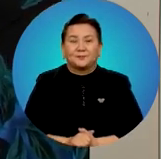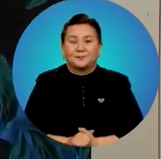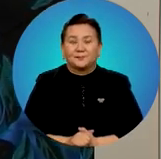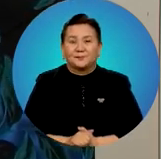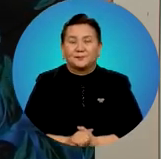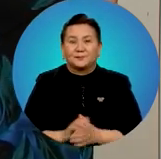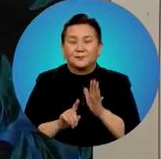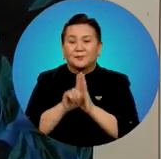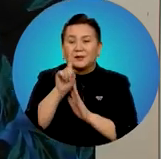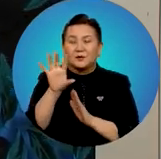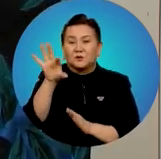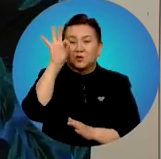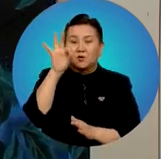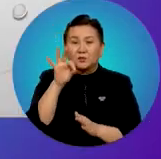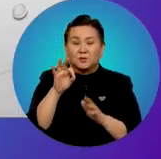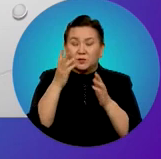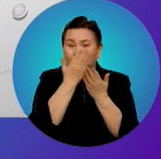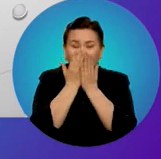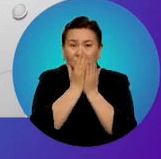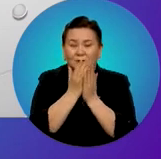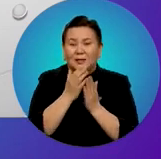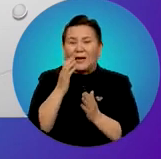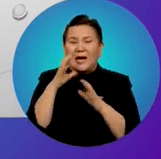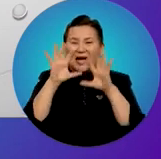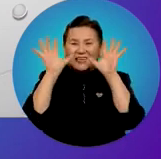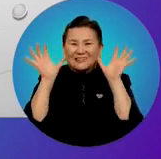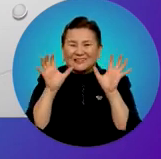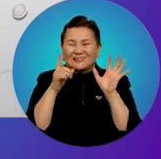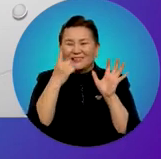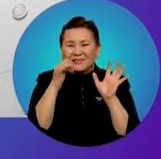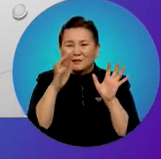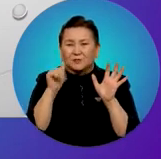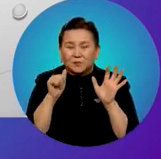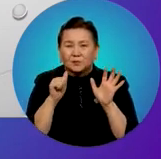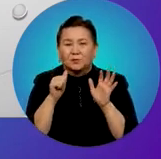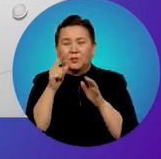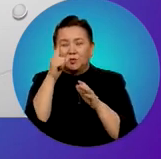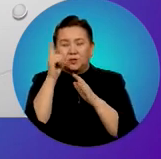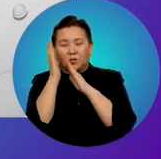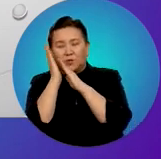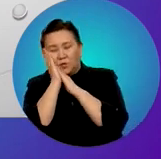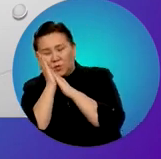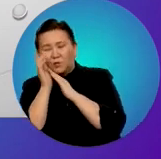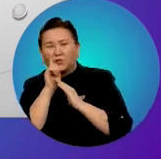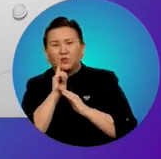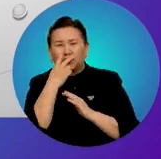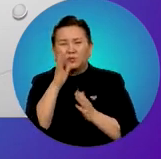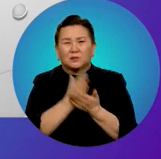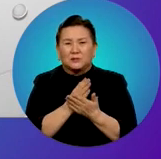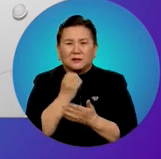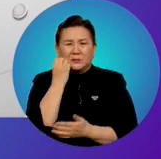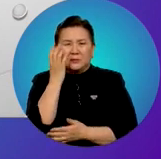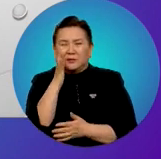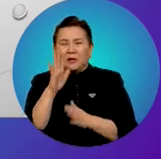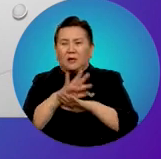За эхний сонгож авсан хэсгийг уншаараа. Аратнаас айлгүй ганц удаа бүтэн нойртой хонж үзэх юмсан. Илчилгүй